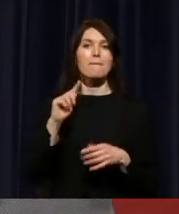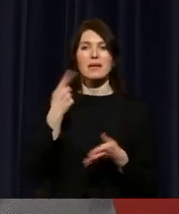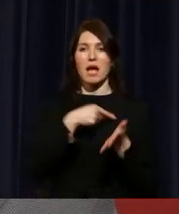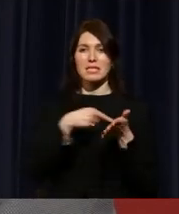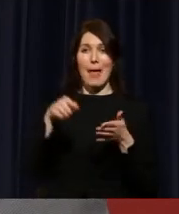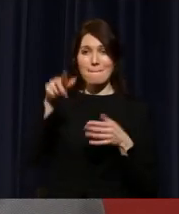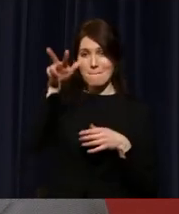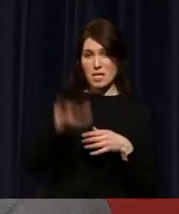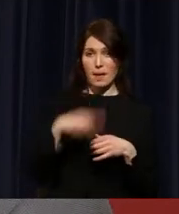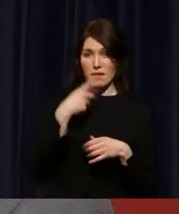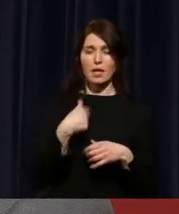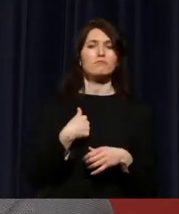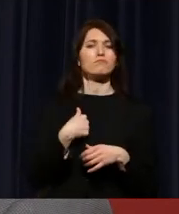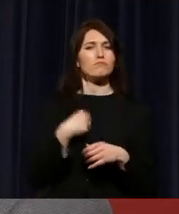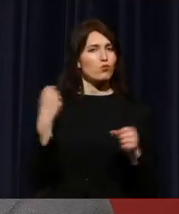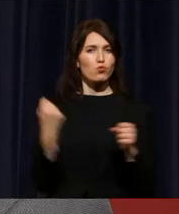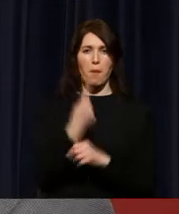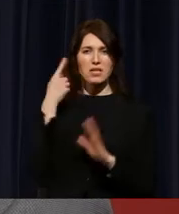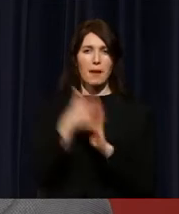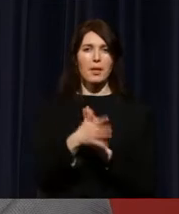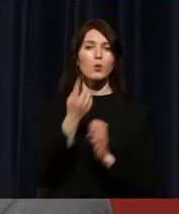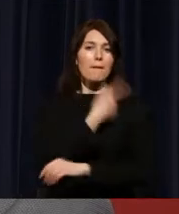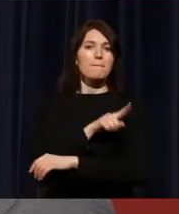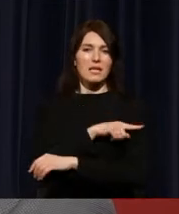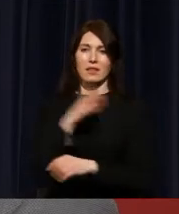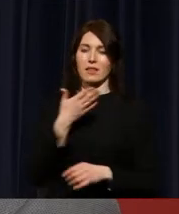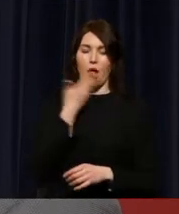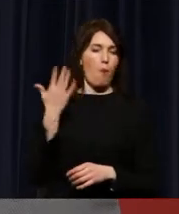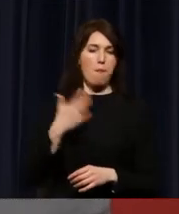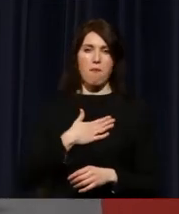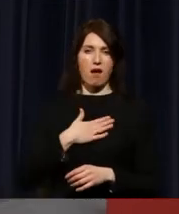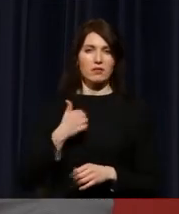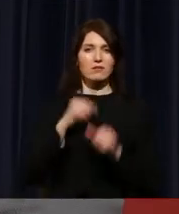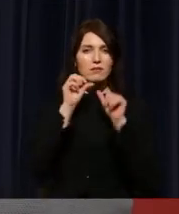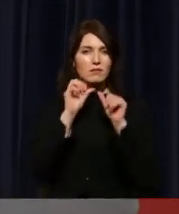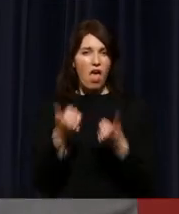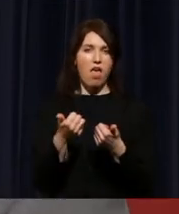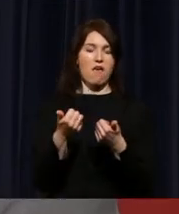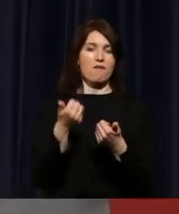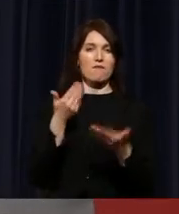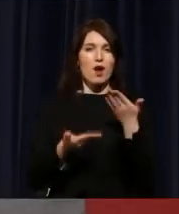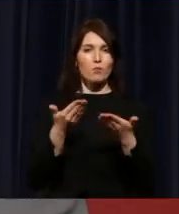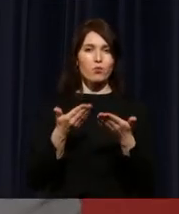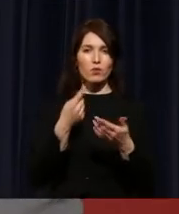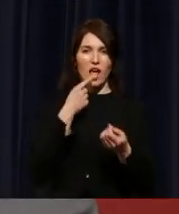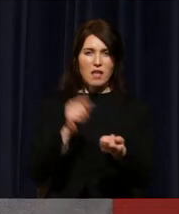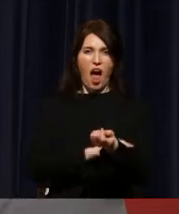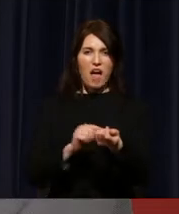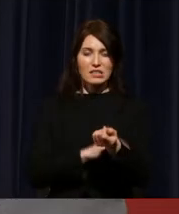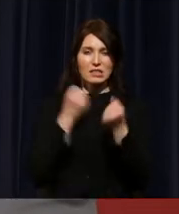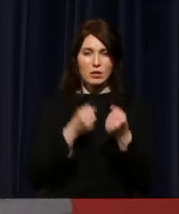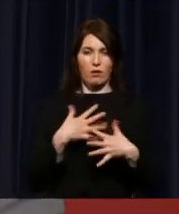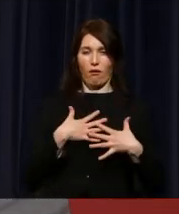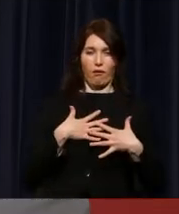pasaka, zini, es tomēr sapratu medicīnu, tā nav manē, ja? Es nevaru varbūt tās tur asinis